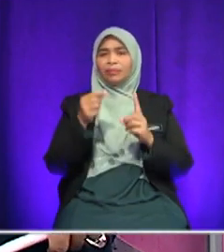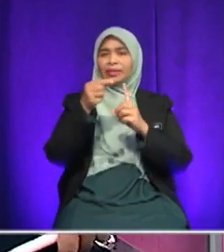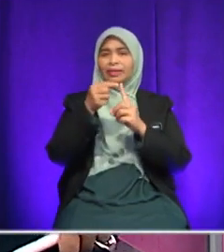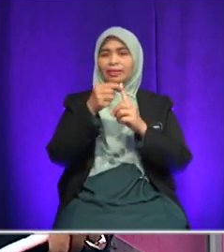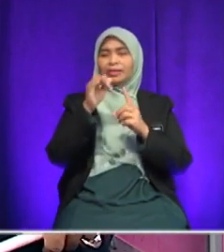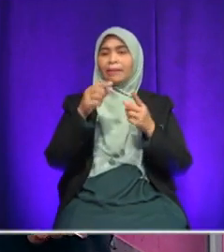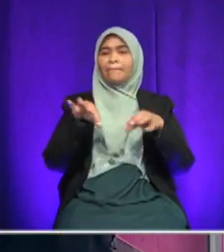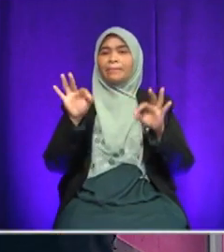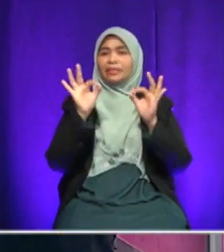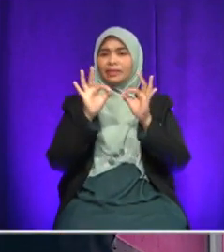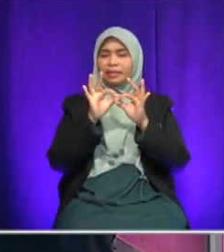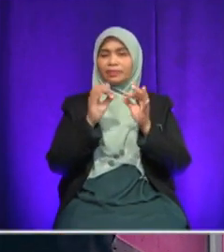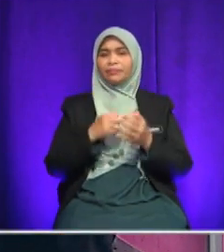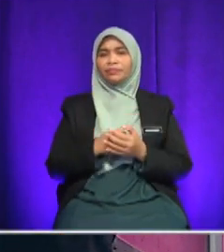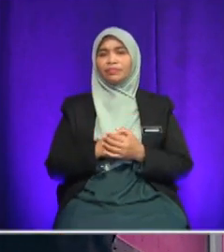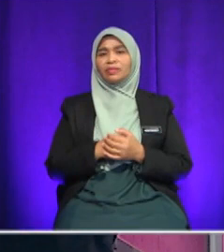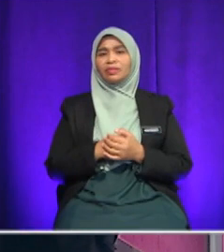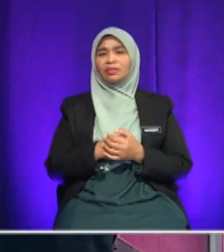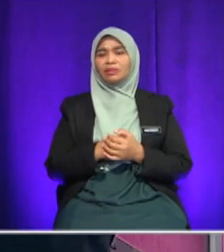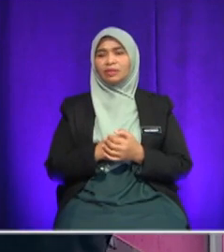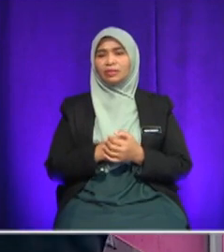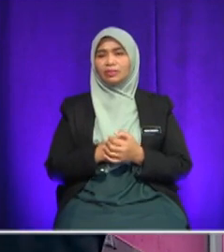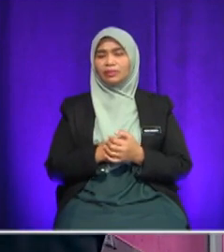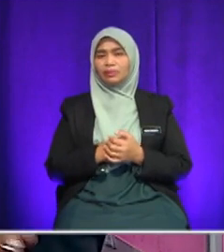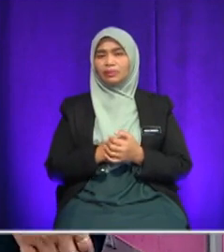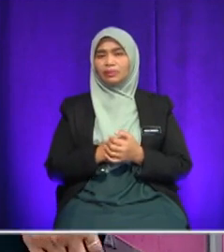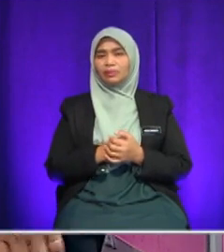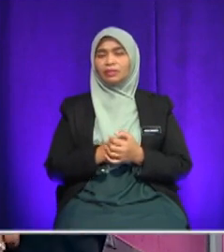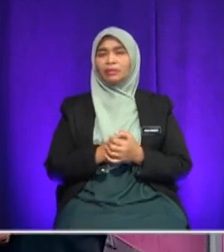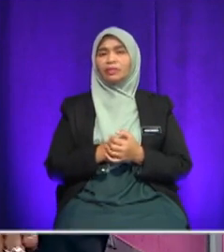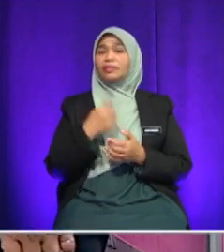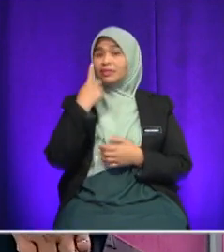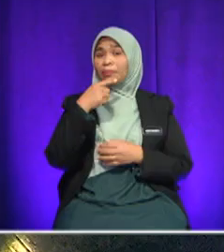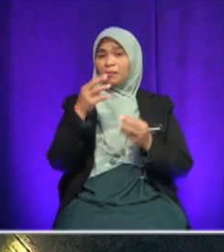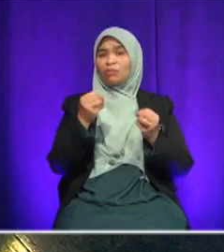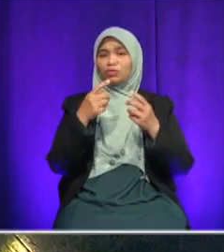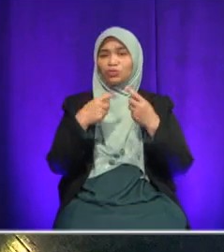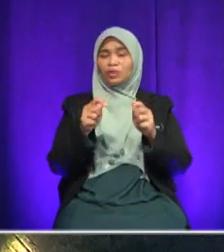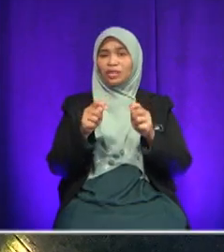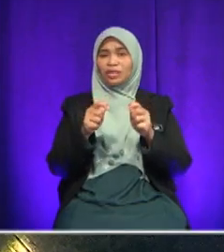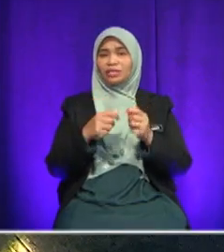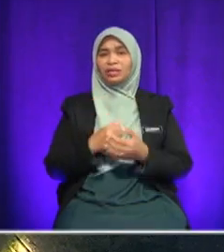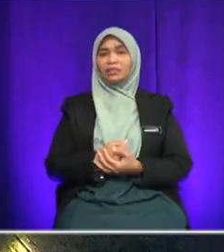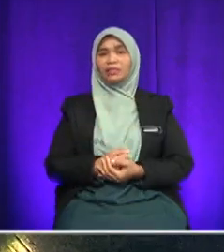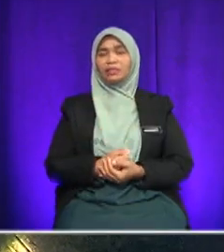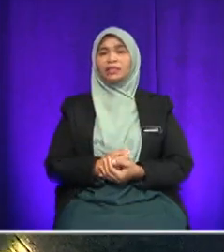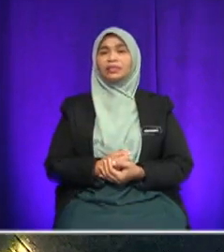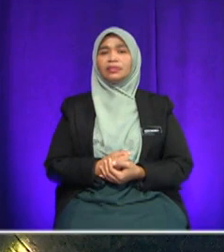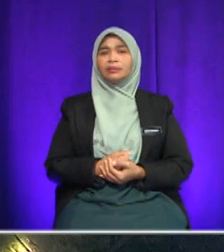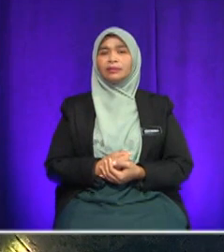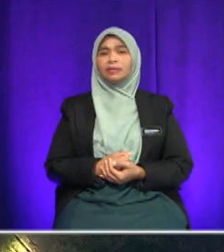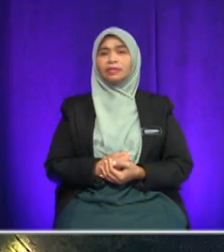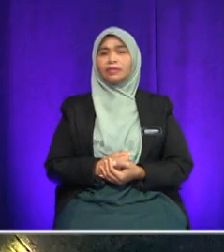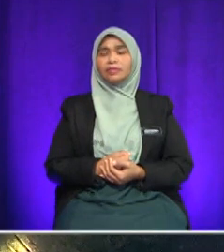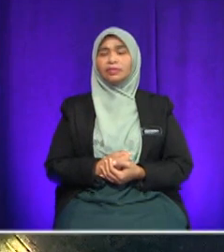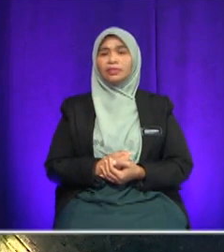juga perlu lihat kepada pengacau ataupun pengganggu. Okey, siapa nak cuba? Syah ataupun Izzati ataupun nak, siapa nak cuba? Apa